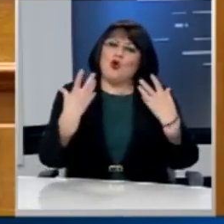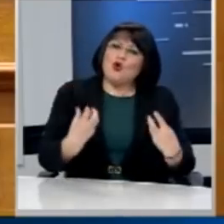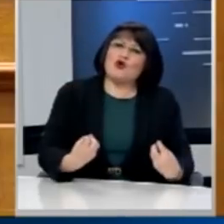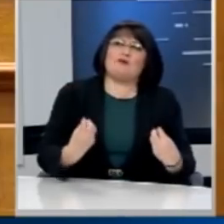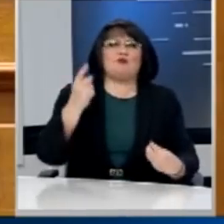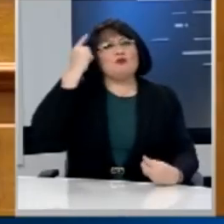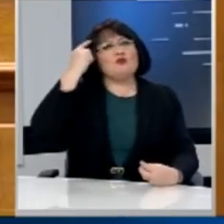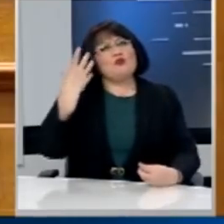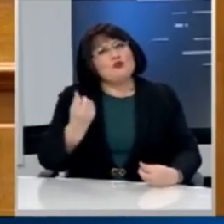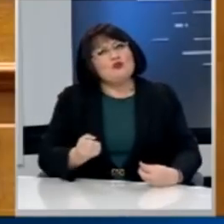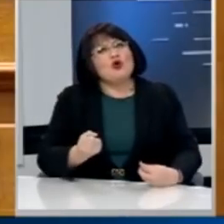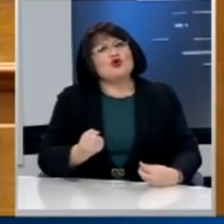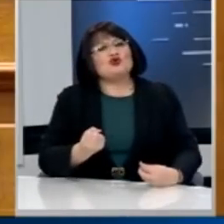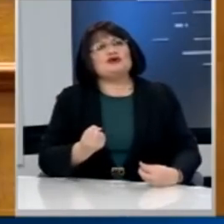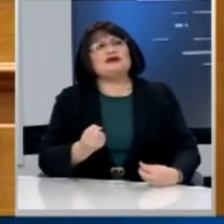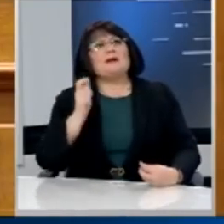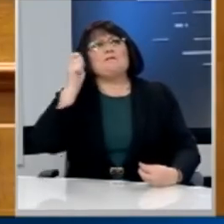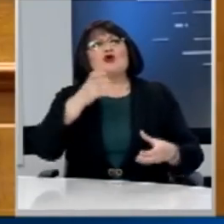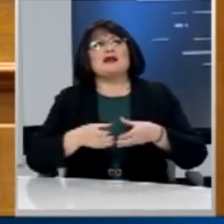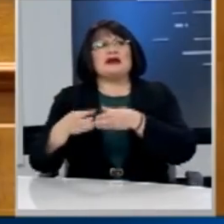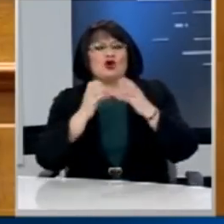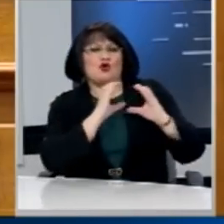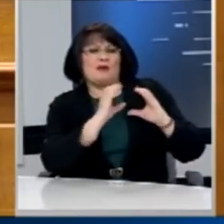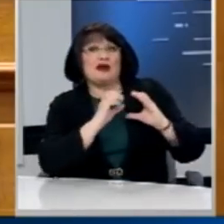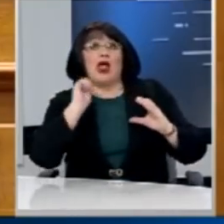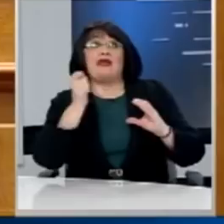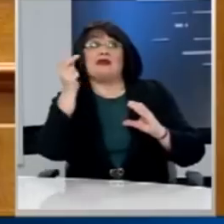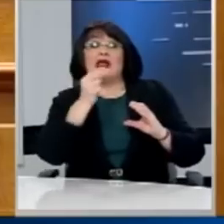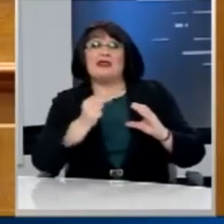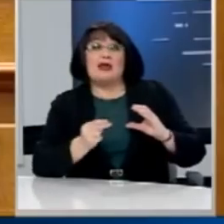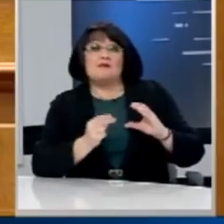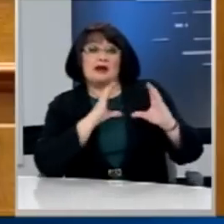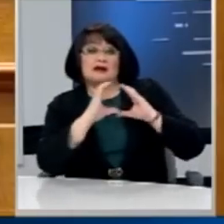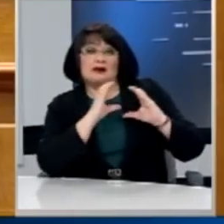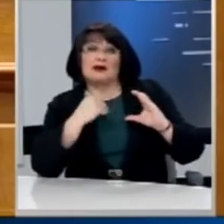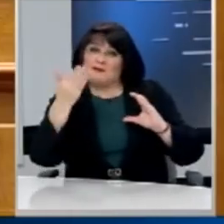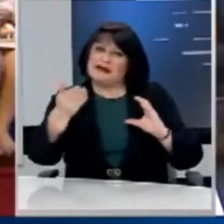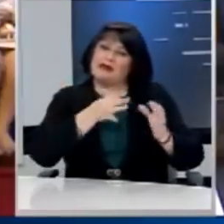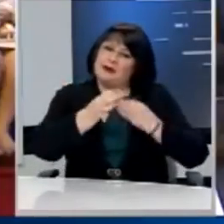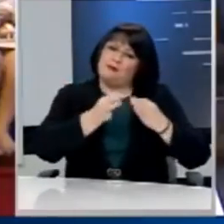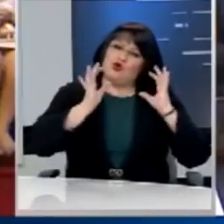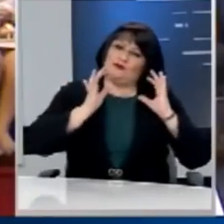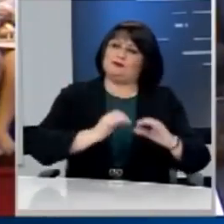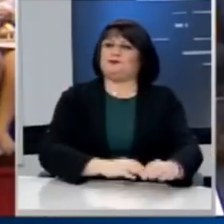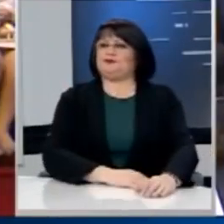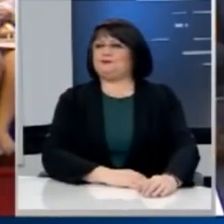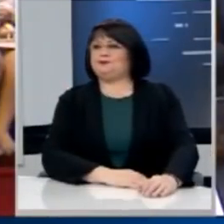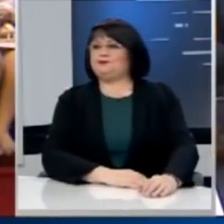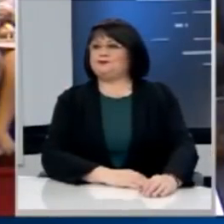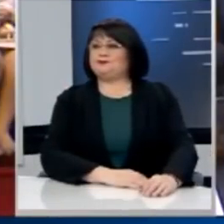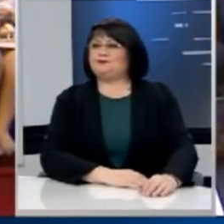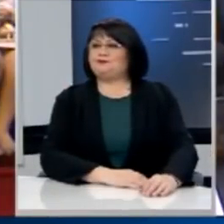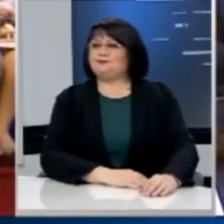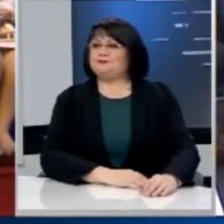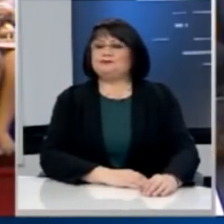οριμότητα και η διάθεση συνεννόησης των κομμάτων, ιδίως στα εθνικά θέματα. Θα έρθω σε αυτό το θέμα στη συνέχεια. Επιτρέψτε μου,